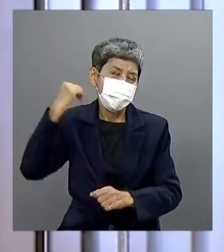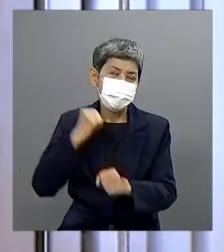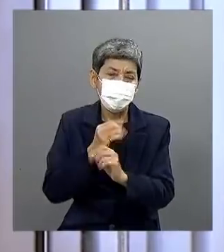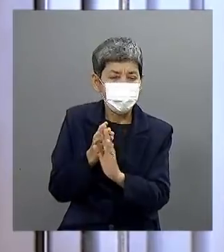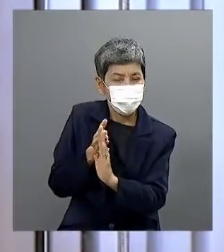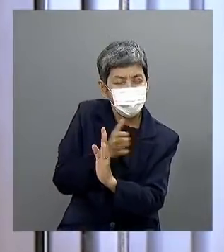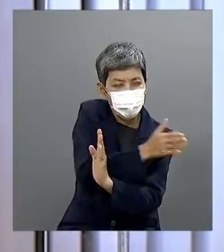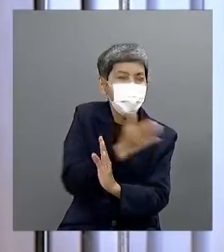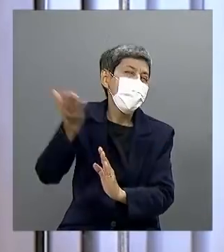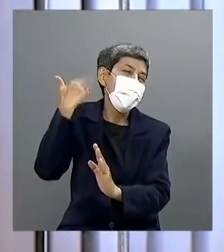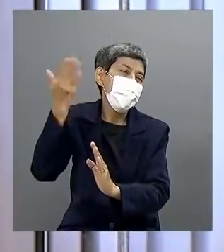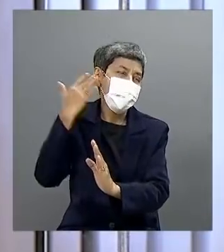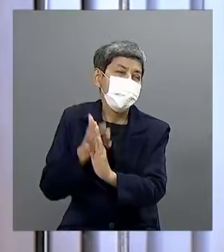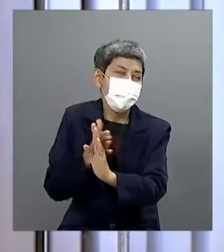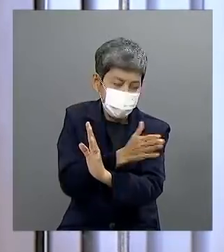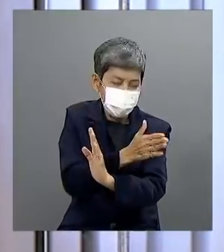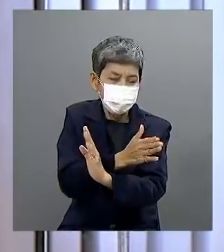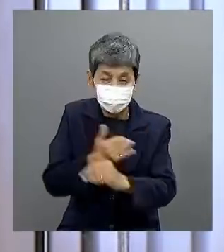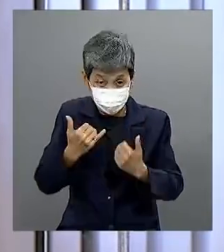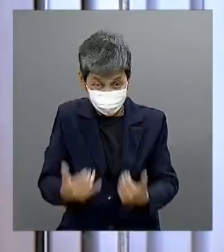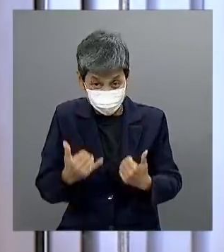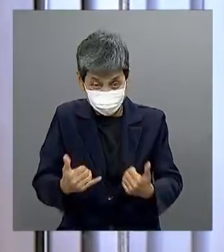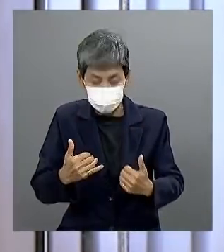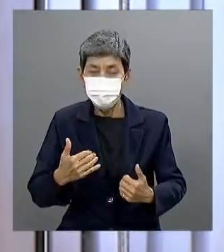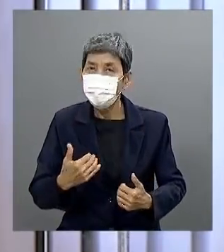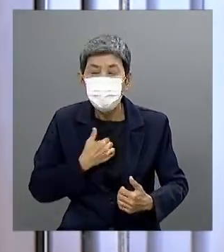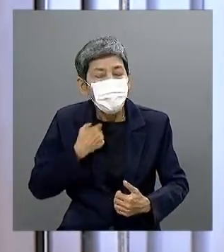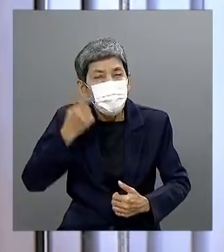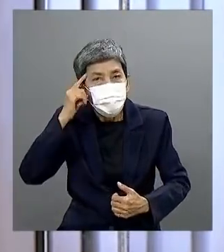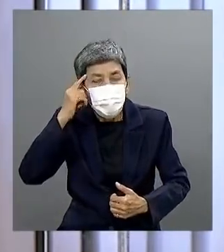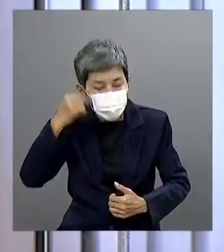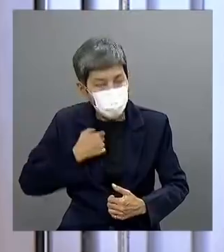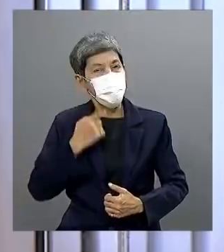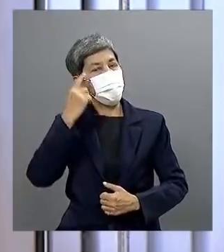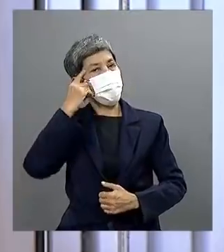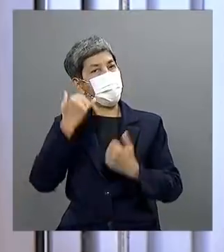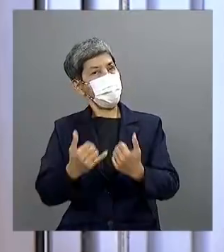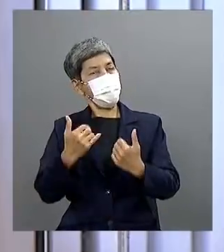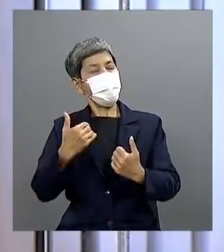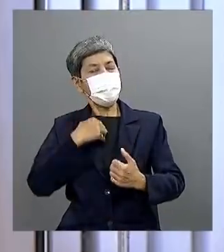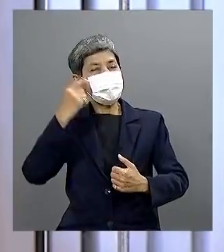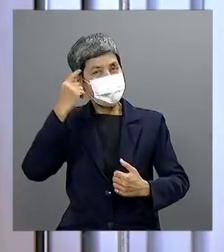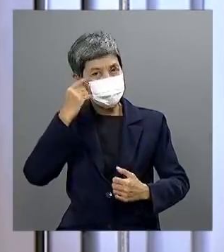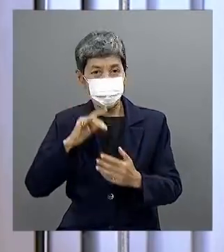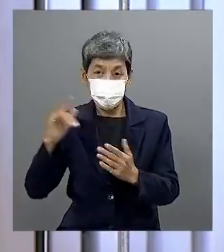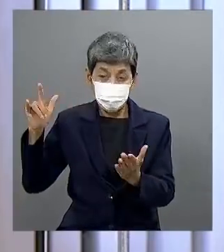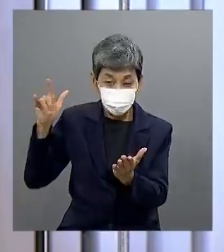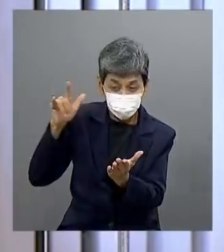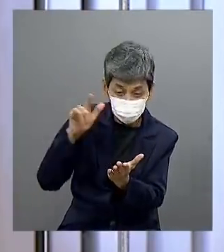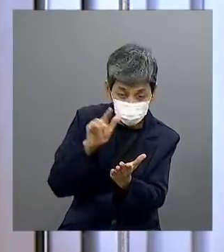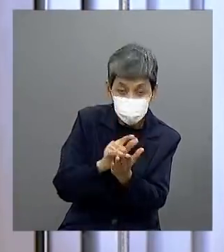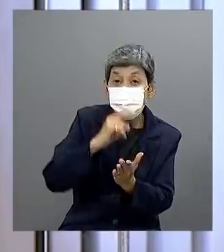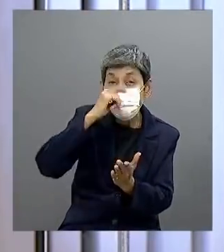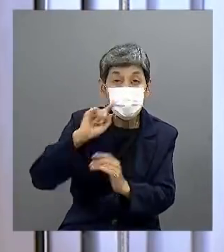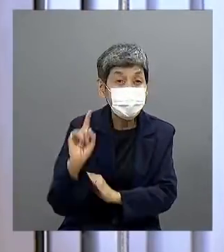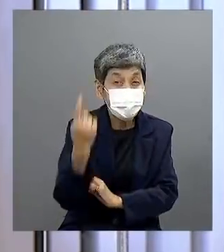นะครับปกติถ้าเกิดผมเรานะถ้าไม่รู้มาก่อนผมเองก็เพิ่งรู้ข้อมูลนี้เราจะเข้าใจว่าสนามบินแห่งแรกของไทยเนี่ยคือที่สนามบิน